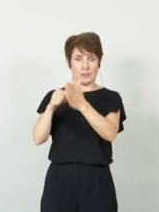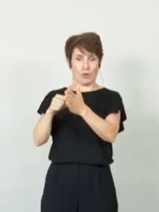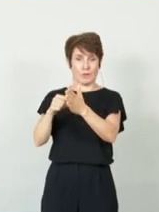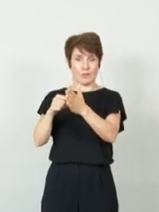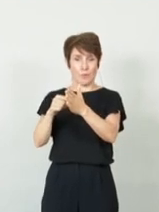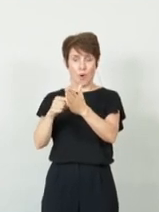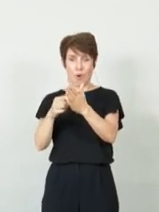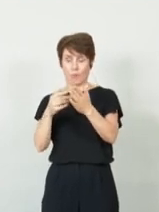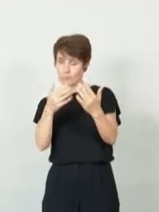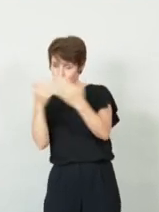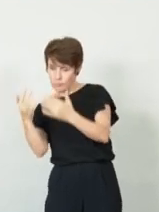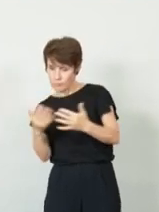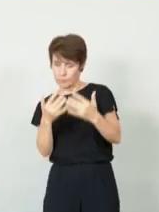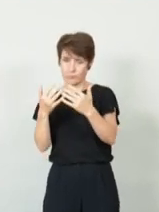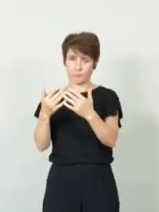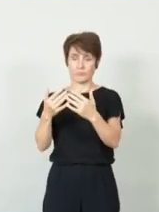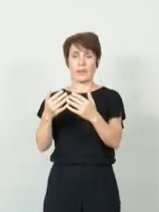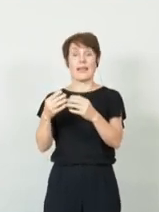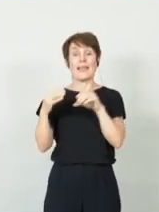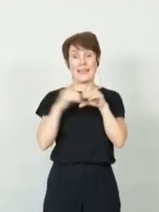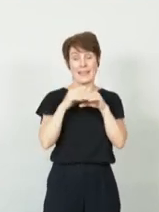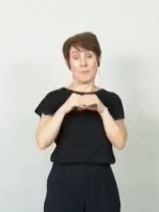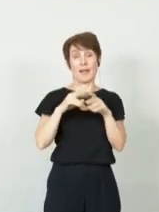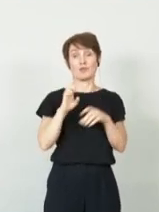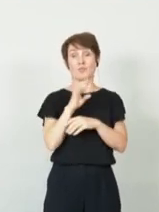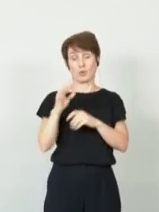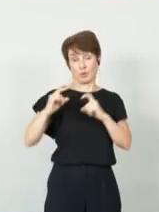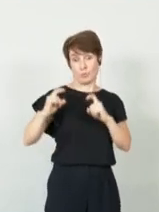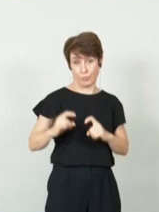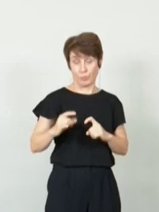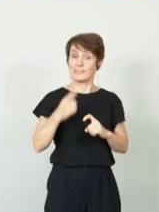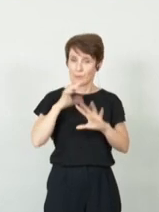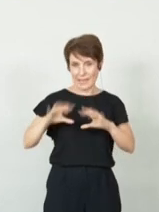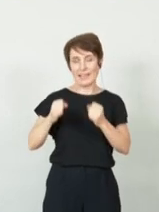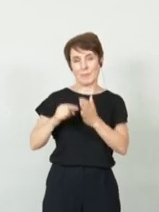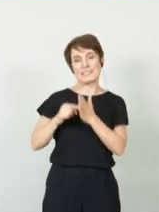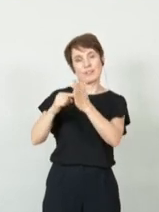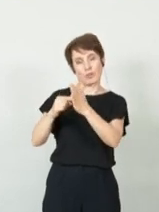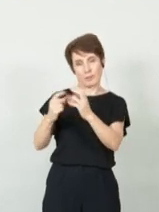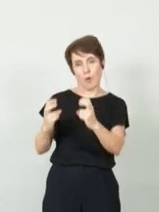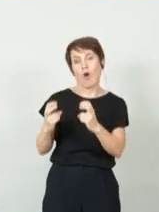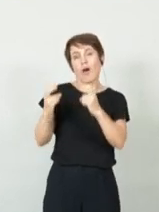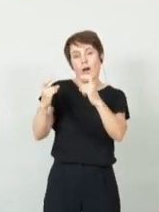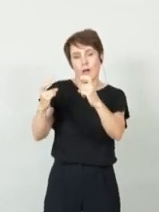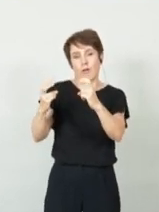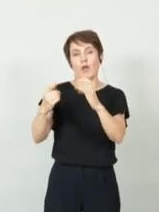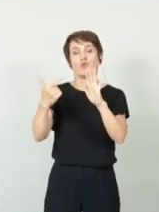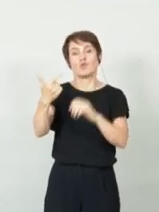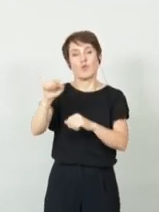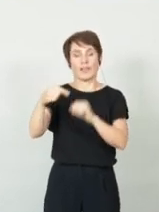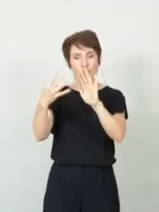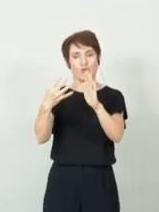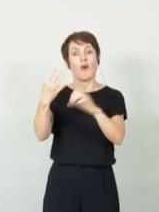l'épargne brut dans une baisse d'épargne brute et bien ce ratio monte de 2,9 ans il reste dans la zone de